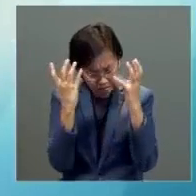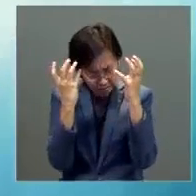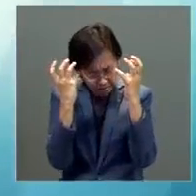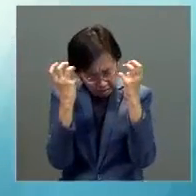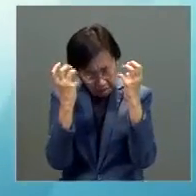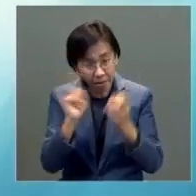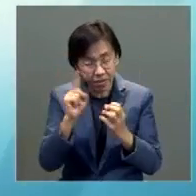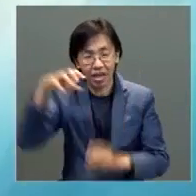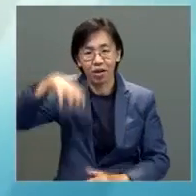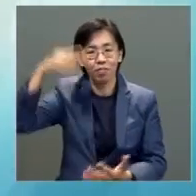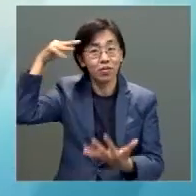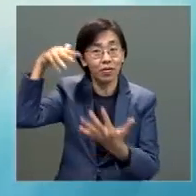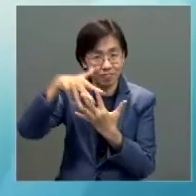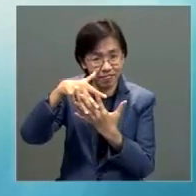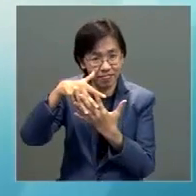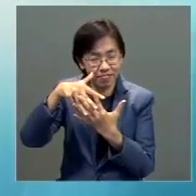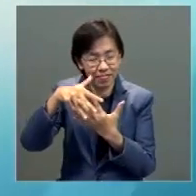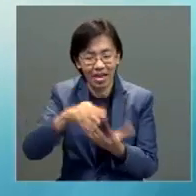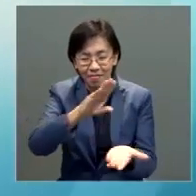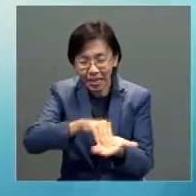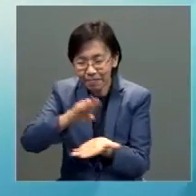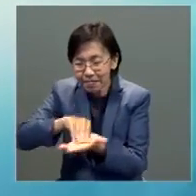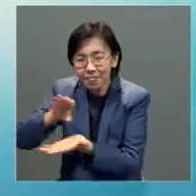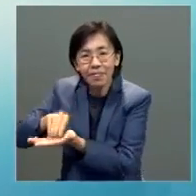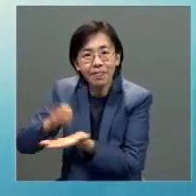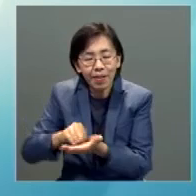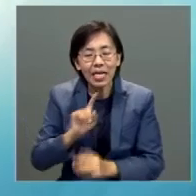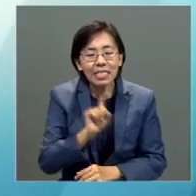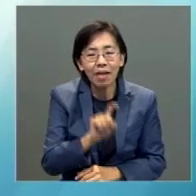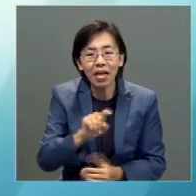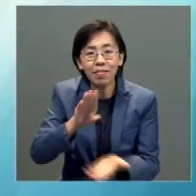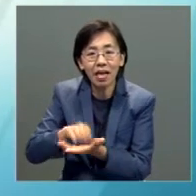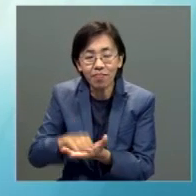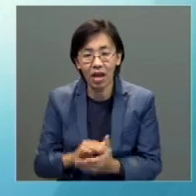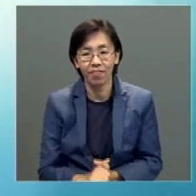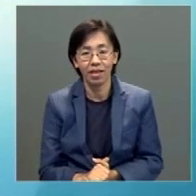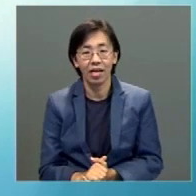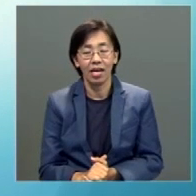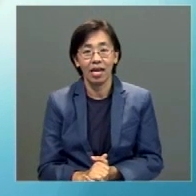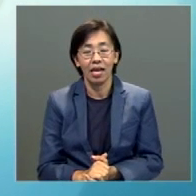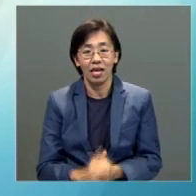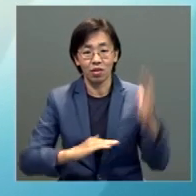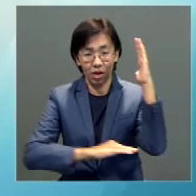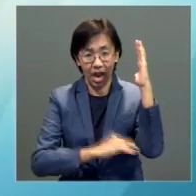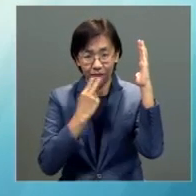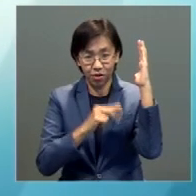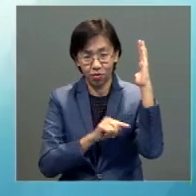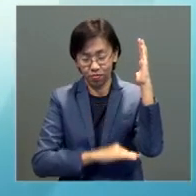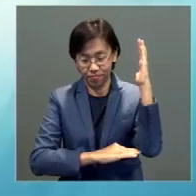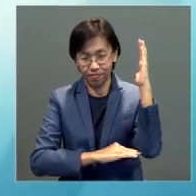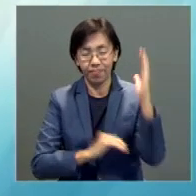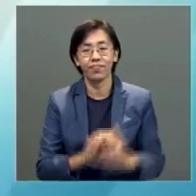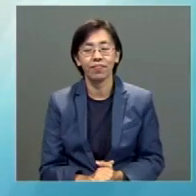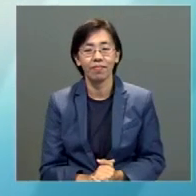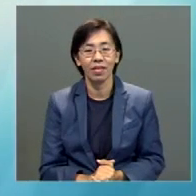ทางกรมสุขภาพจิตนะครับได้นี่เอาตัวเลขกราฟตัวนี้มาให้ดูแต่อยากให้ท่านดูข้างล่างนะครับคือเป็